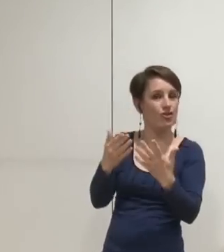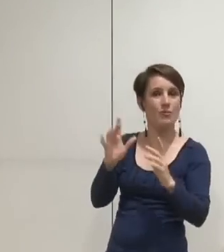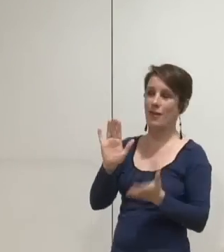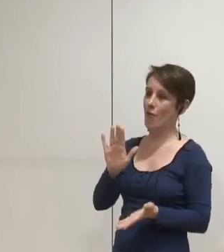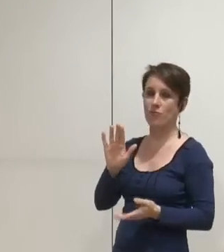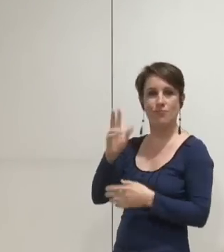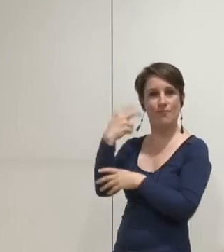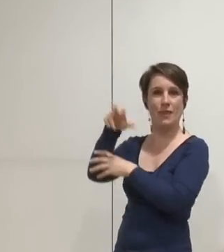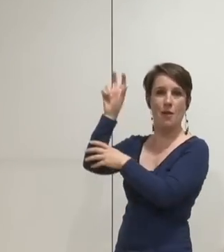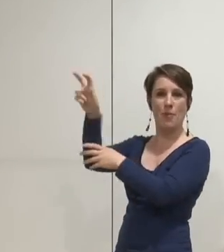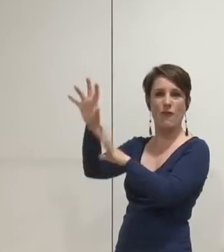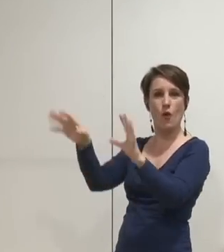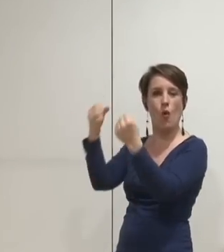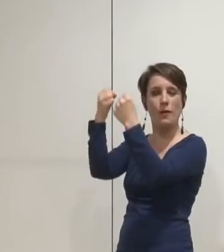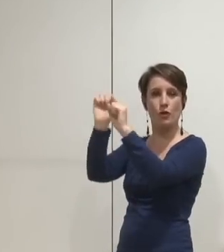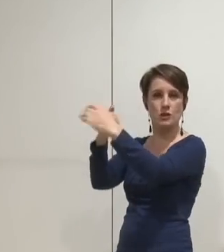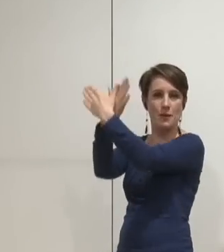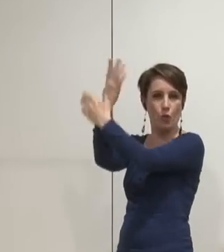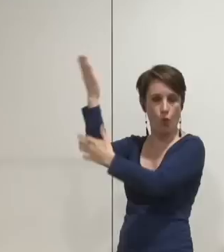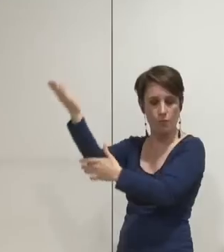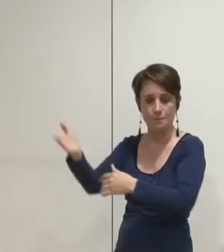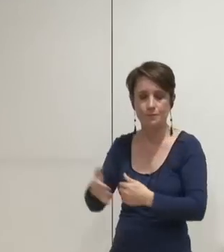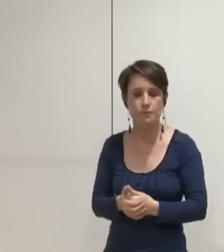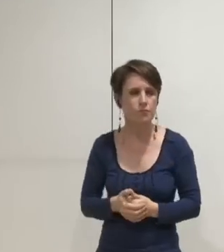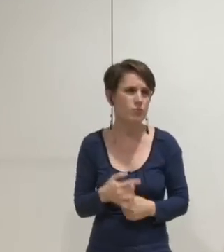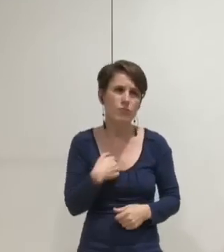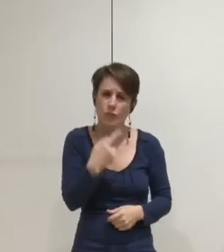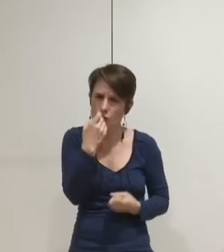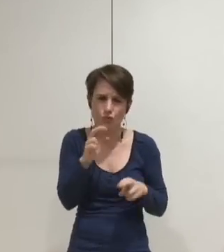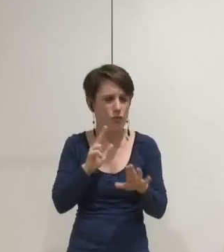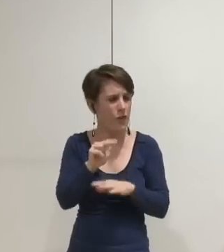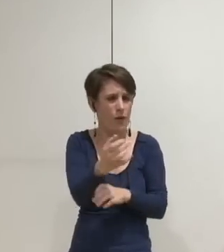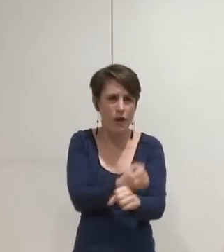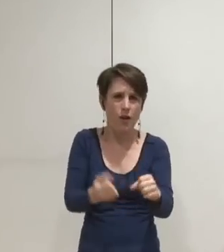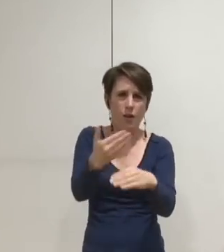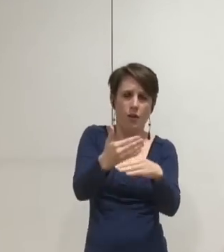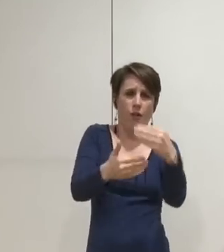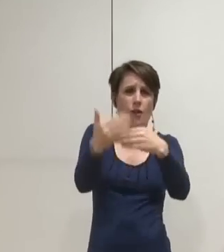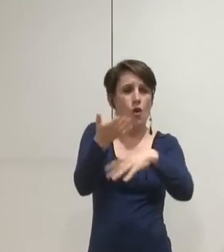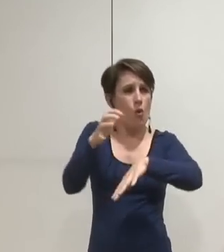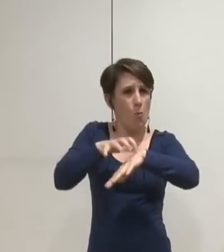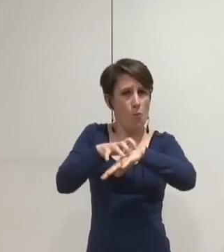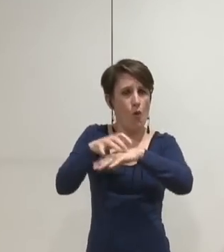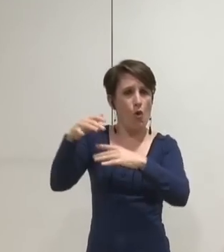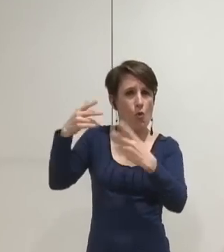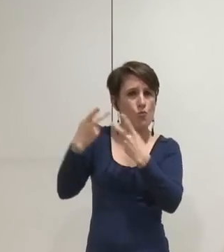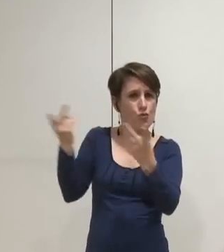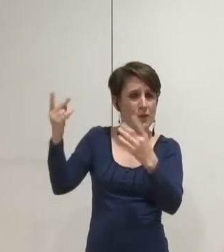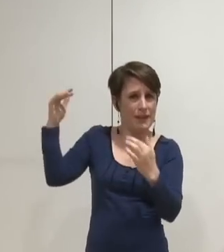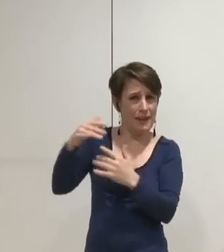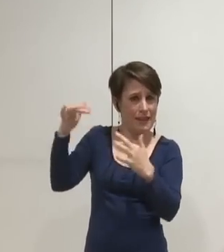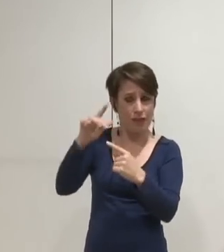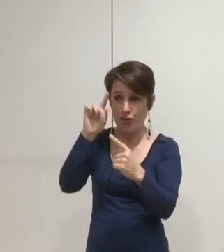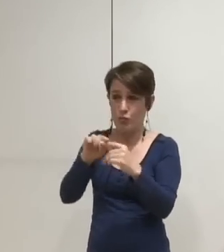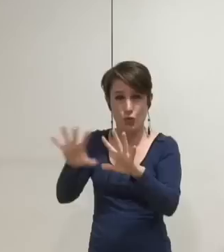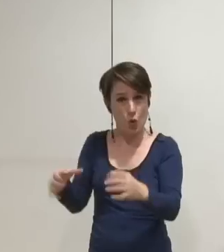je puis vous assurer que nous sommes totalement convaincus que nous parviendrons à construire le pôle public de l'énergie qui permettra non seulement de préserver les compétences acquises mais en